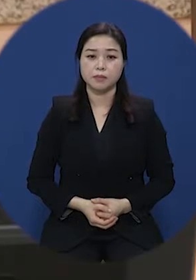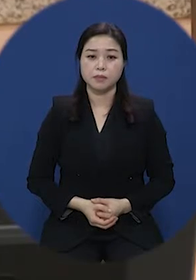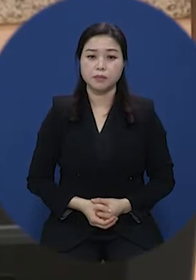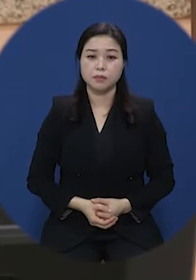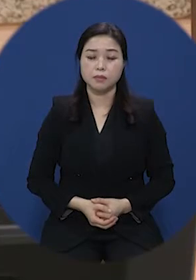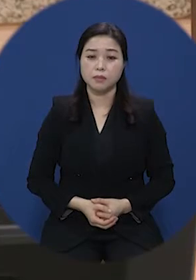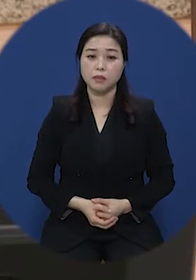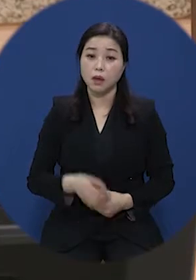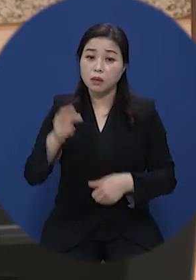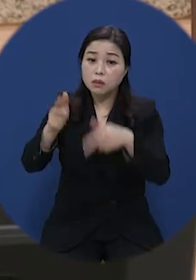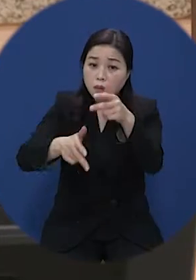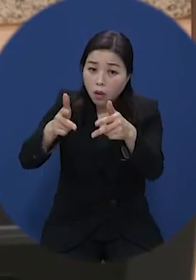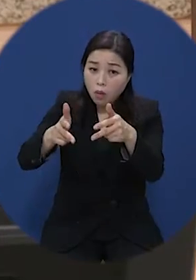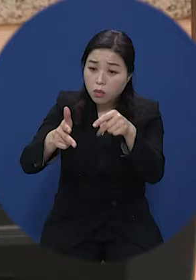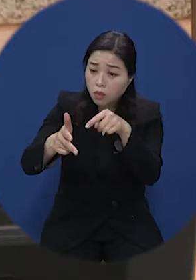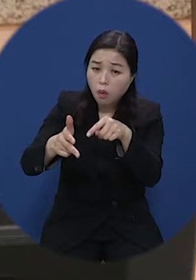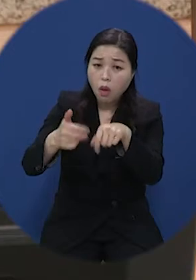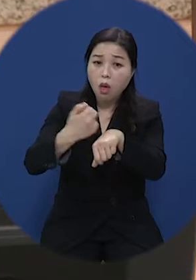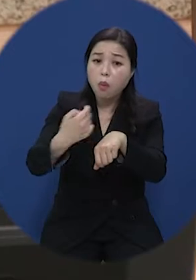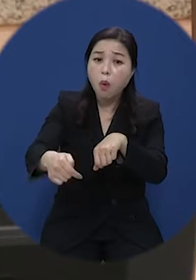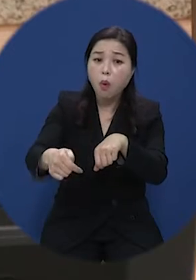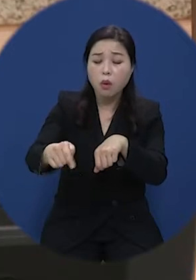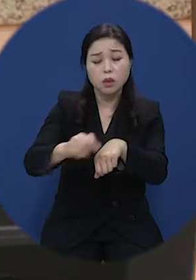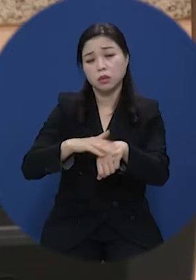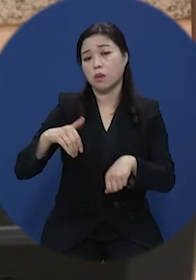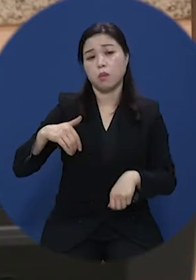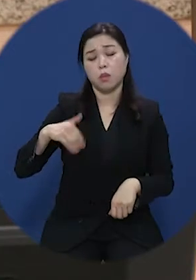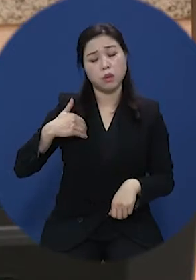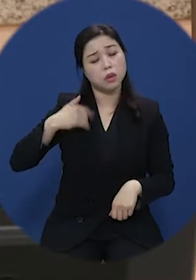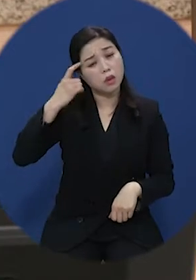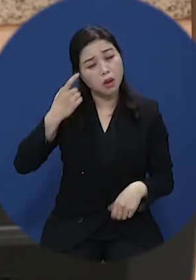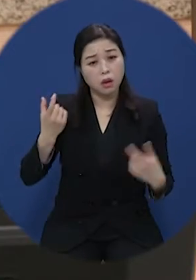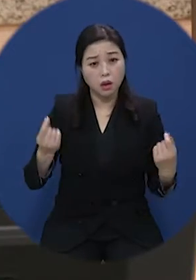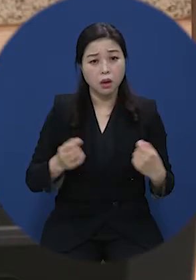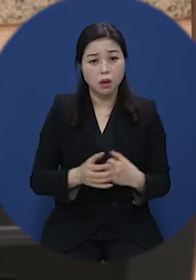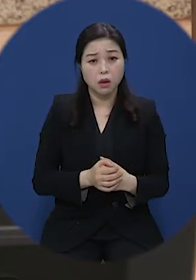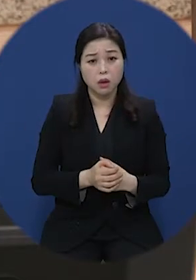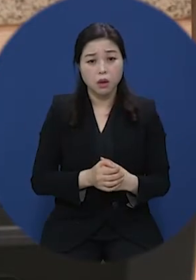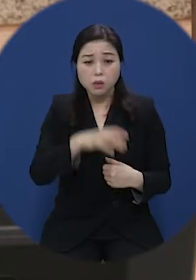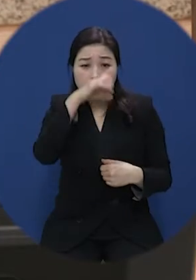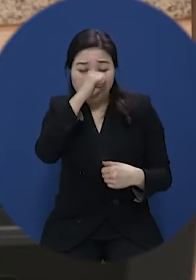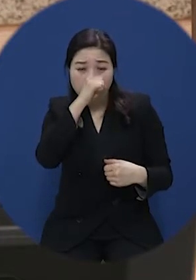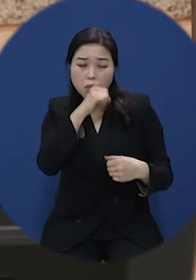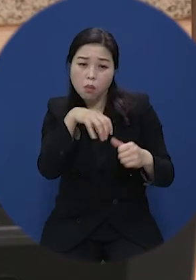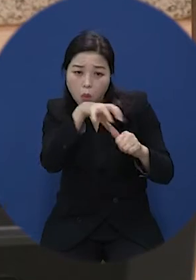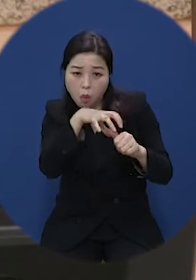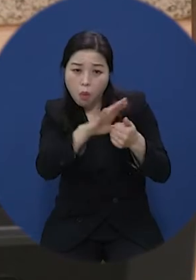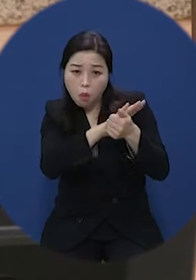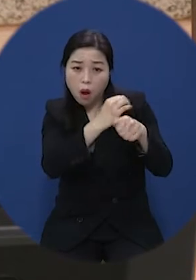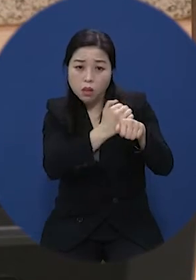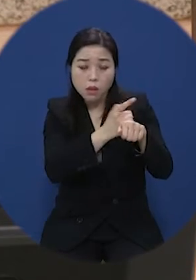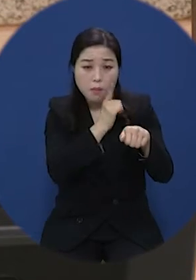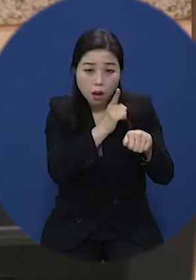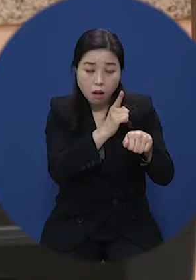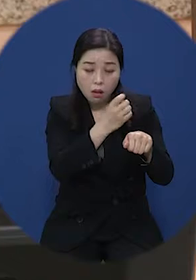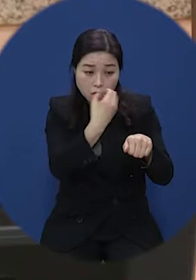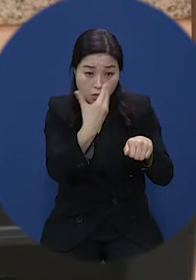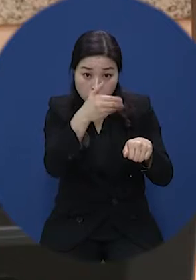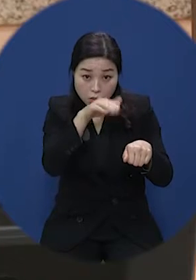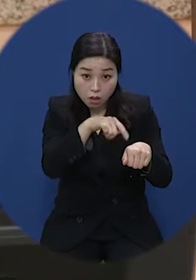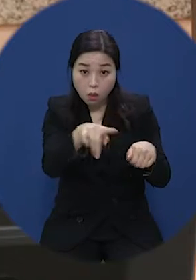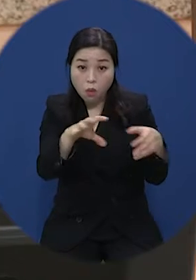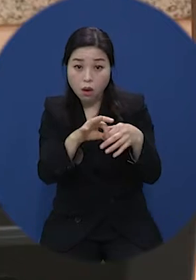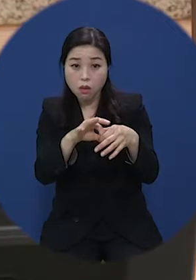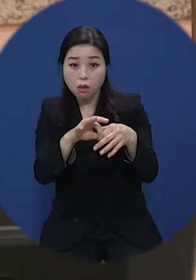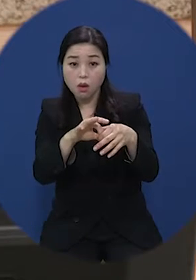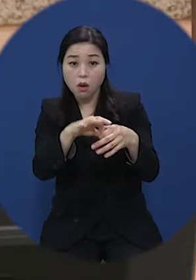도대체 무슨 사업을 어떻게 하시는지 잘 모르겠다라는 생각이 듭니다. 좋은 돌봄을 하겠다라고 하는 건데 좋은 돌봄과 관련된